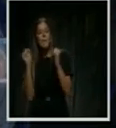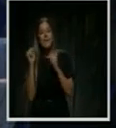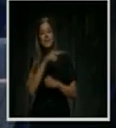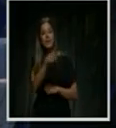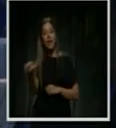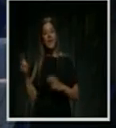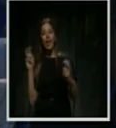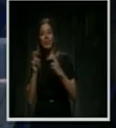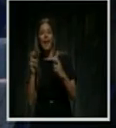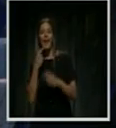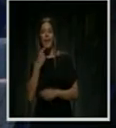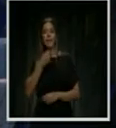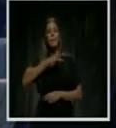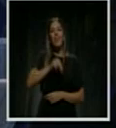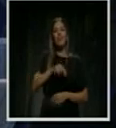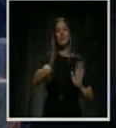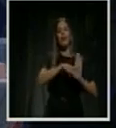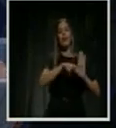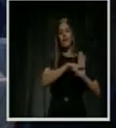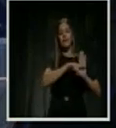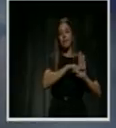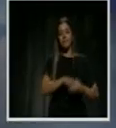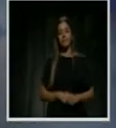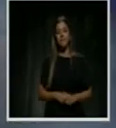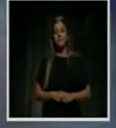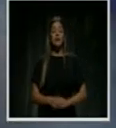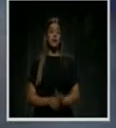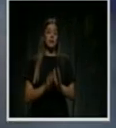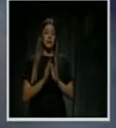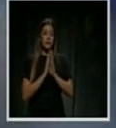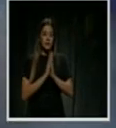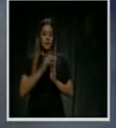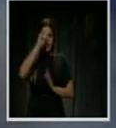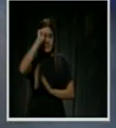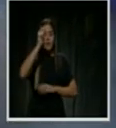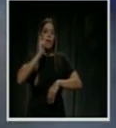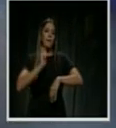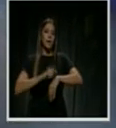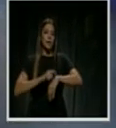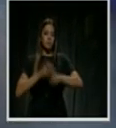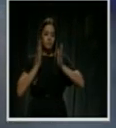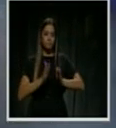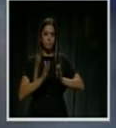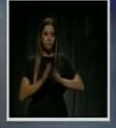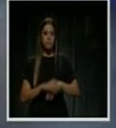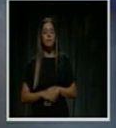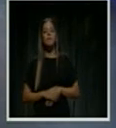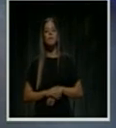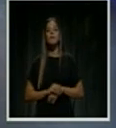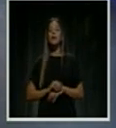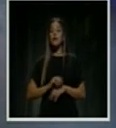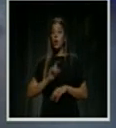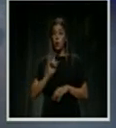ħajgħidilna li aħna negattivi għax nitkellmu għalik. Nitlobkom tirrispettaw il-ħin allokat ma' kull intervent, kif għedna l-ewwel żewġ interventi